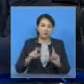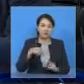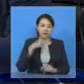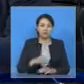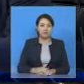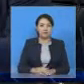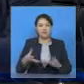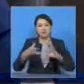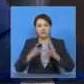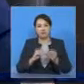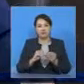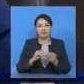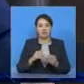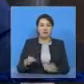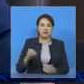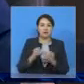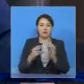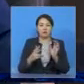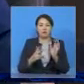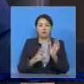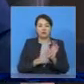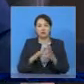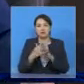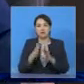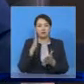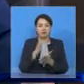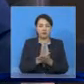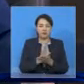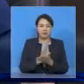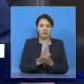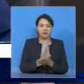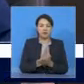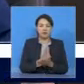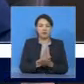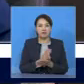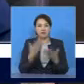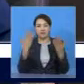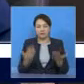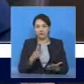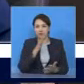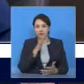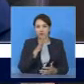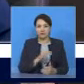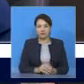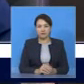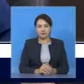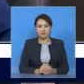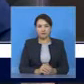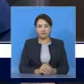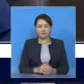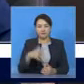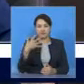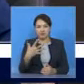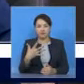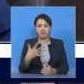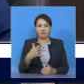өтті. Жалпы негізінде ауданда 18 елді мекен бар. Сол 18 елді мекеннің бүгінгі таңда 5-еуі